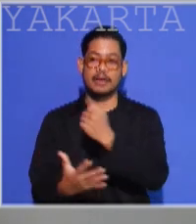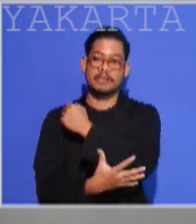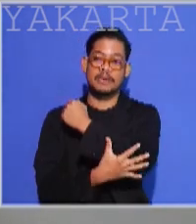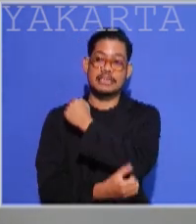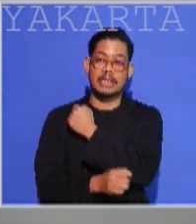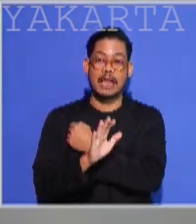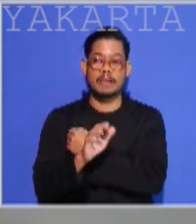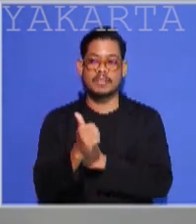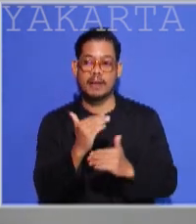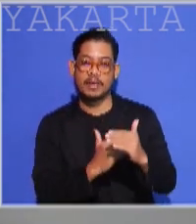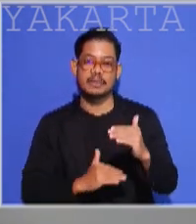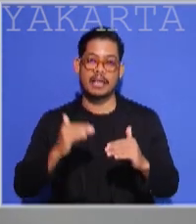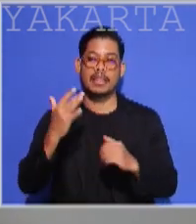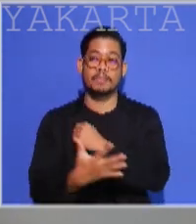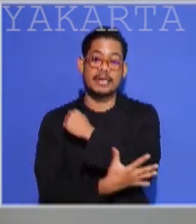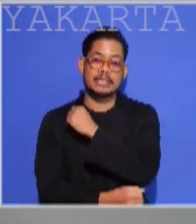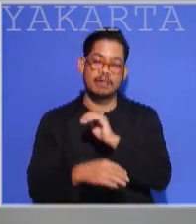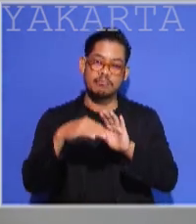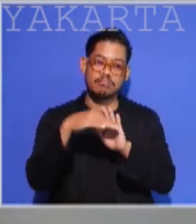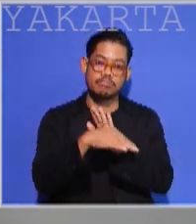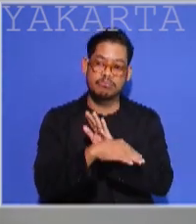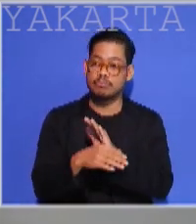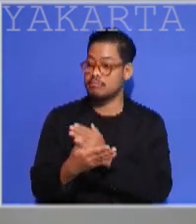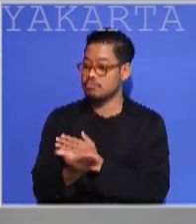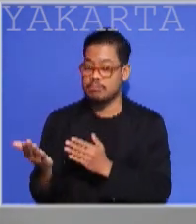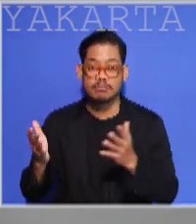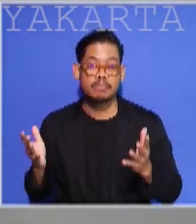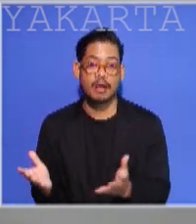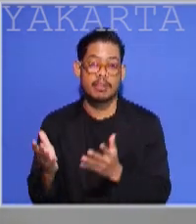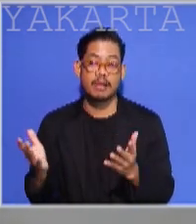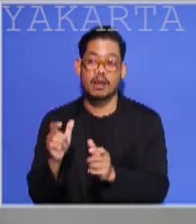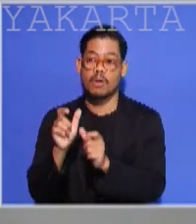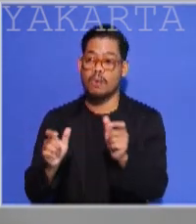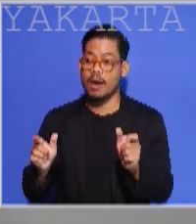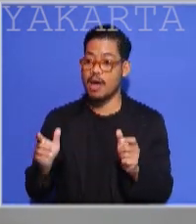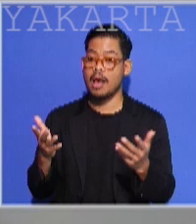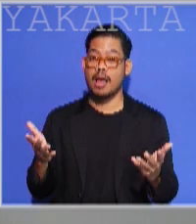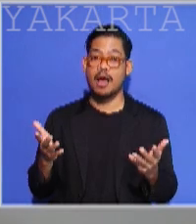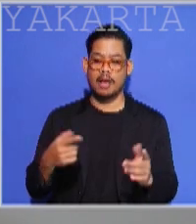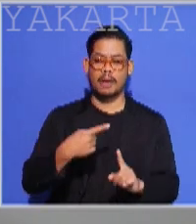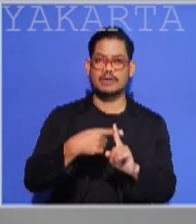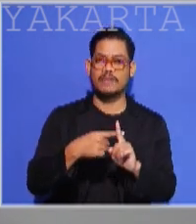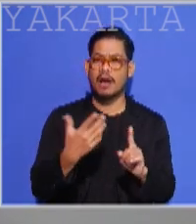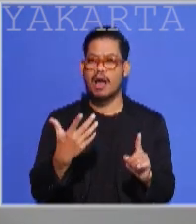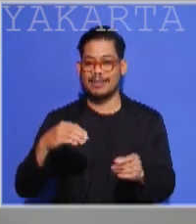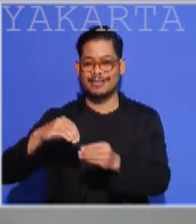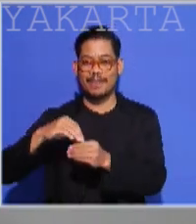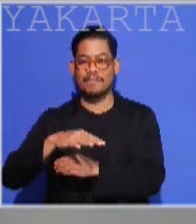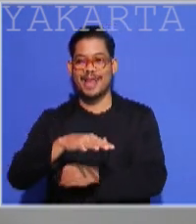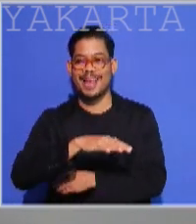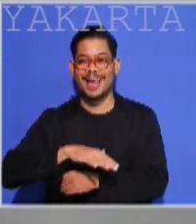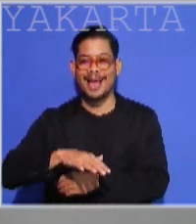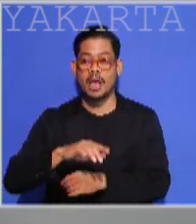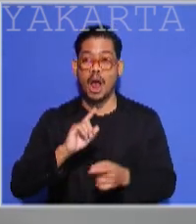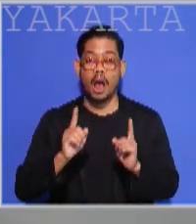meningkatkan kesan dan itu kebijakan yang berdampak positif tapi kalau keliru